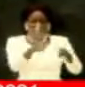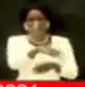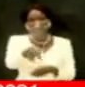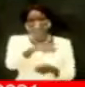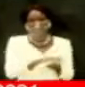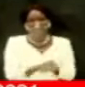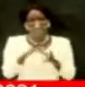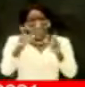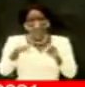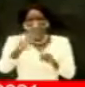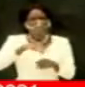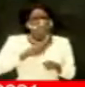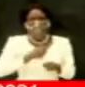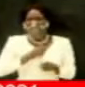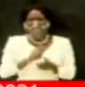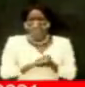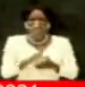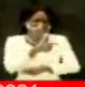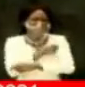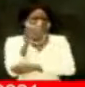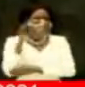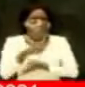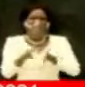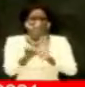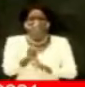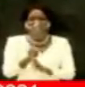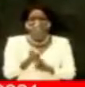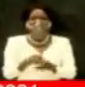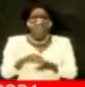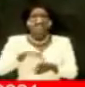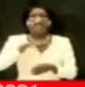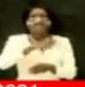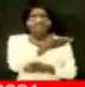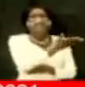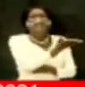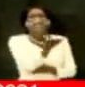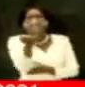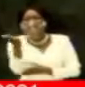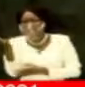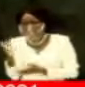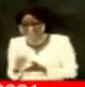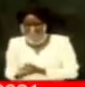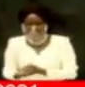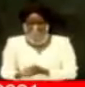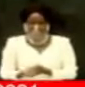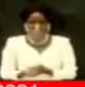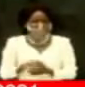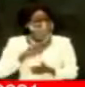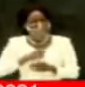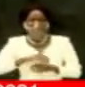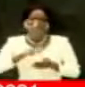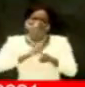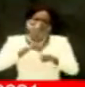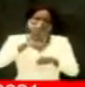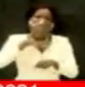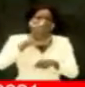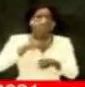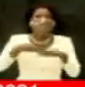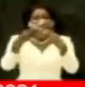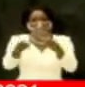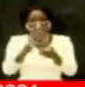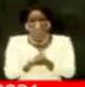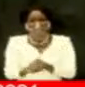wina aliyese tikupempheniso kuti ena chonde tumapita ndiyana osafunikira tinanena kuti katemera